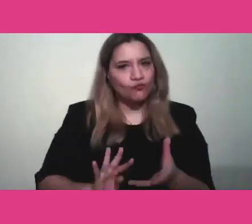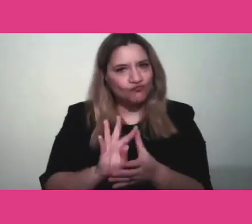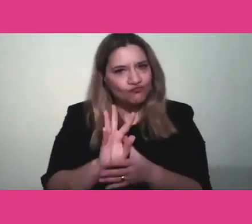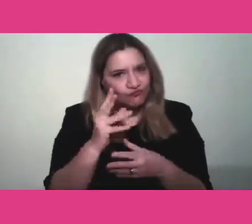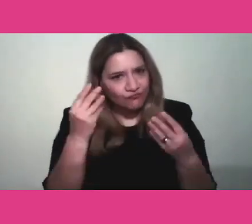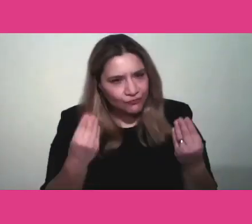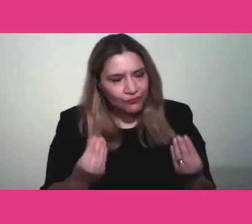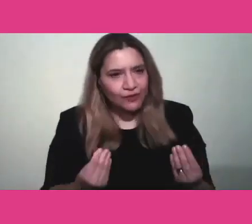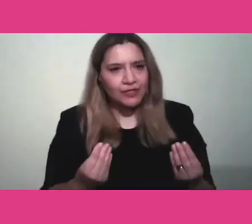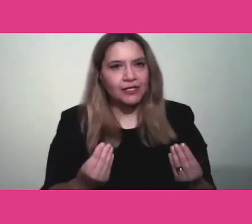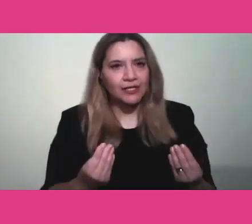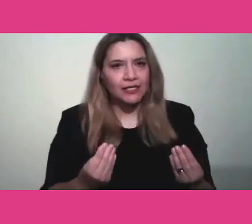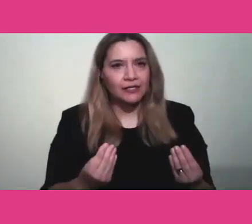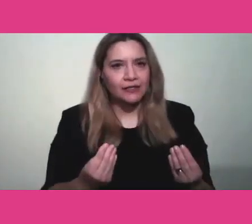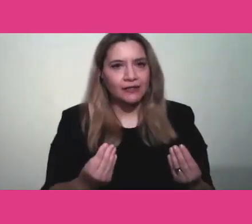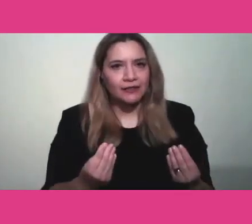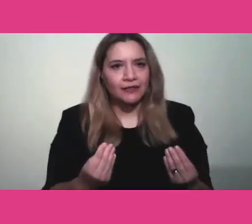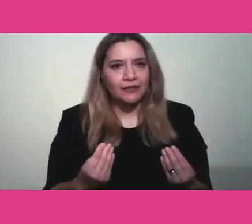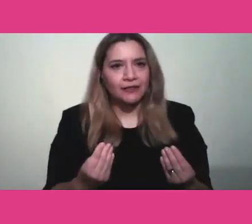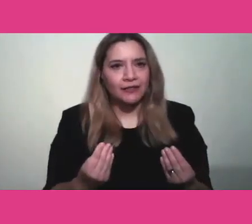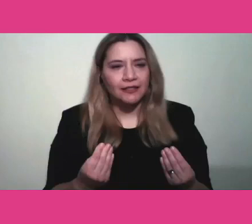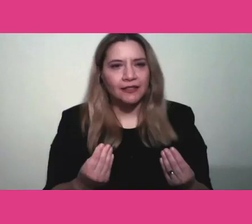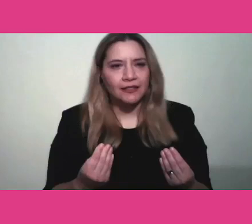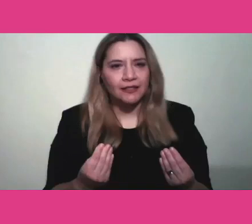καλύτερος στα